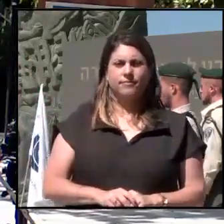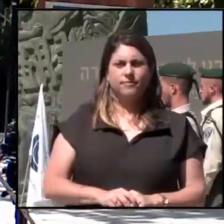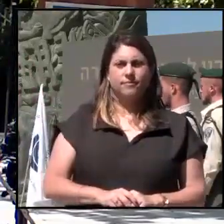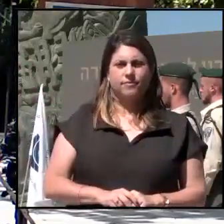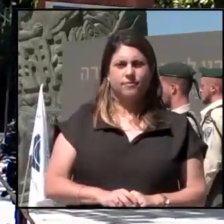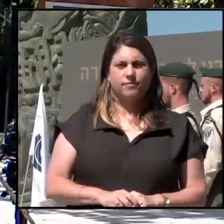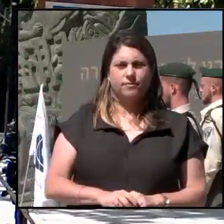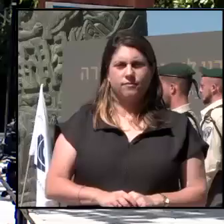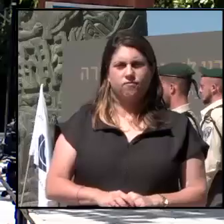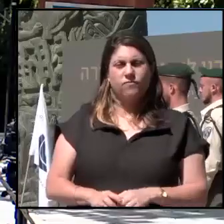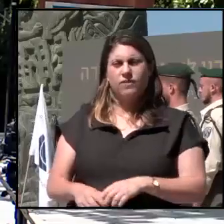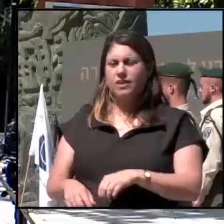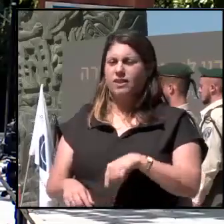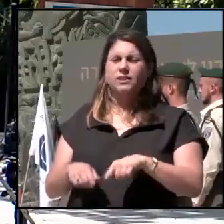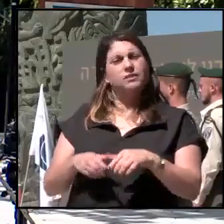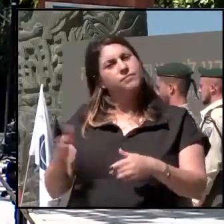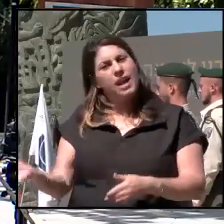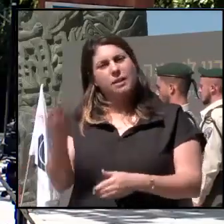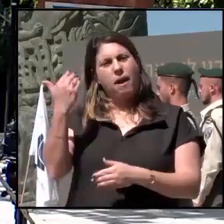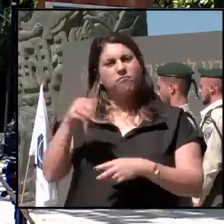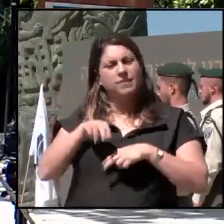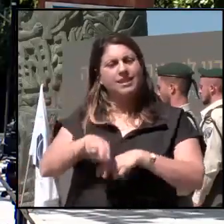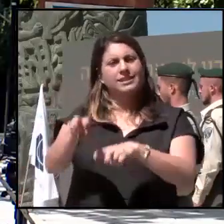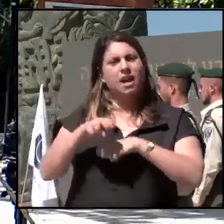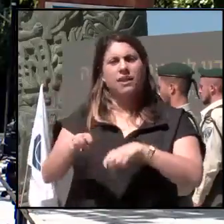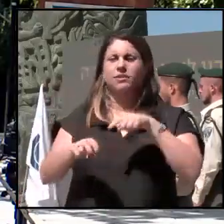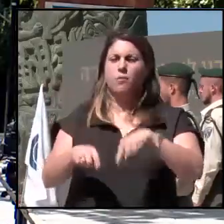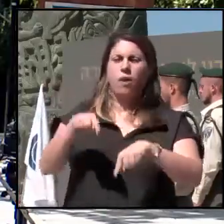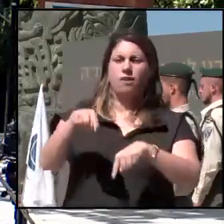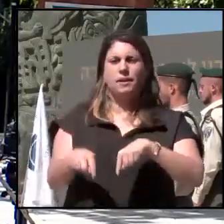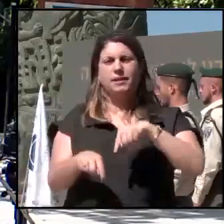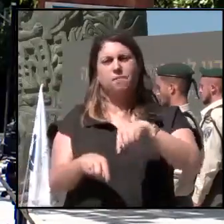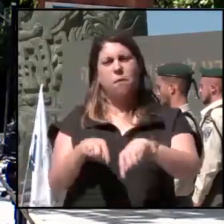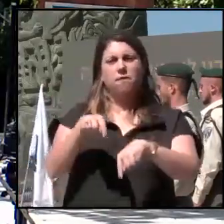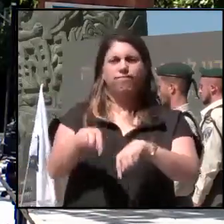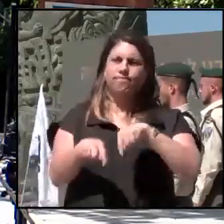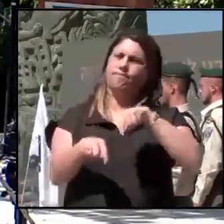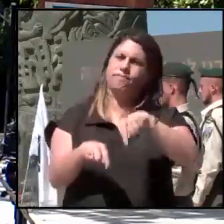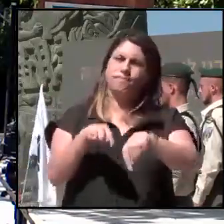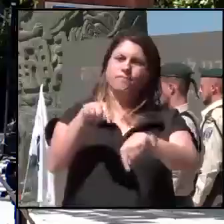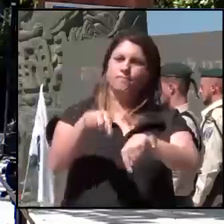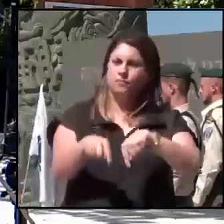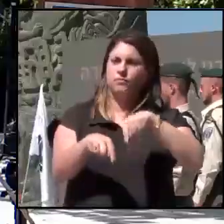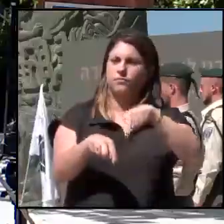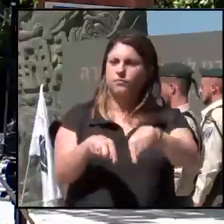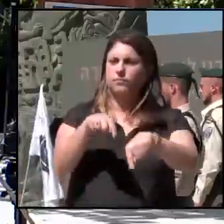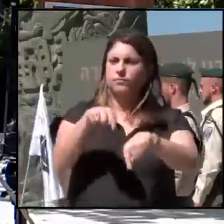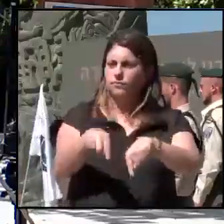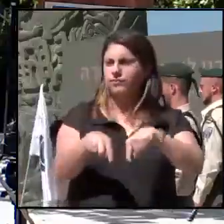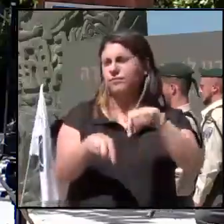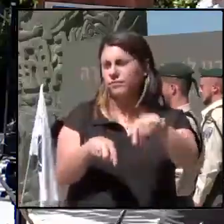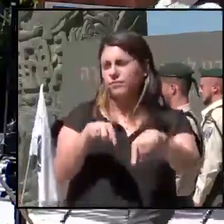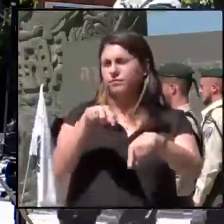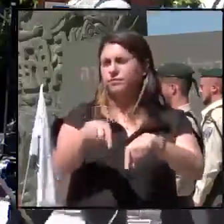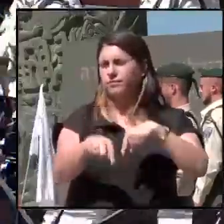לפי השמאל, קדימה, צעד. שמאל, ימין, שמאל. שמאל, ימין, שמאל. שמאל,